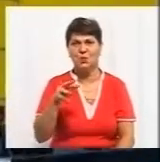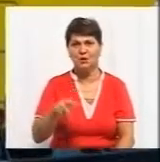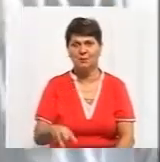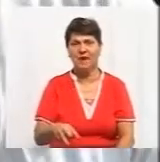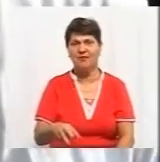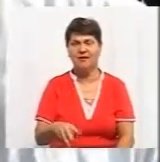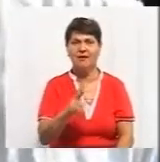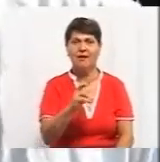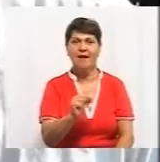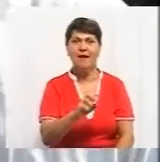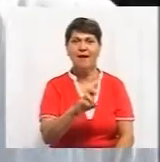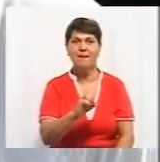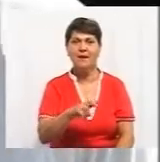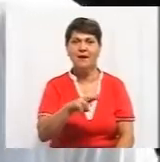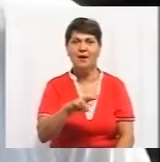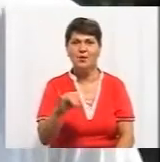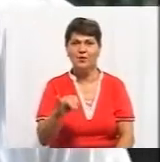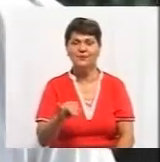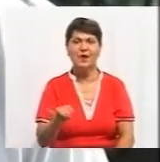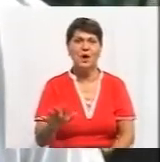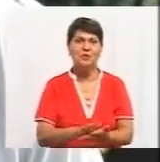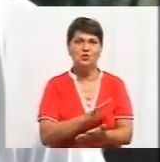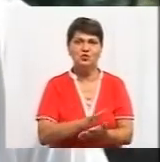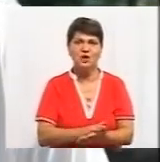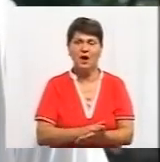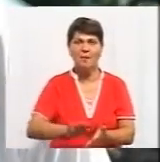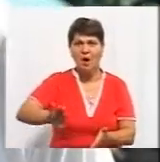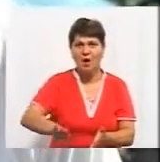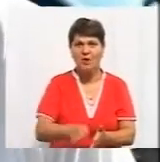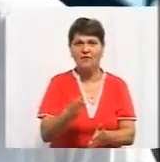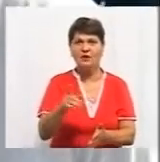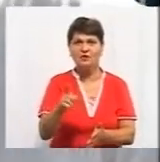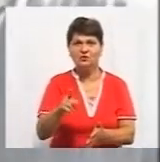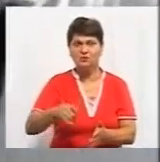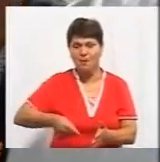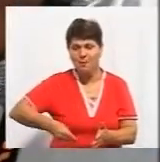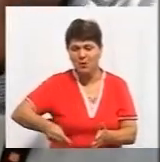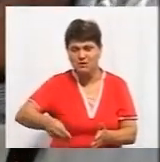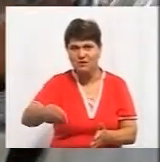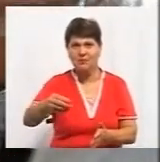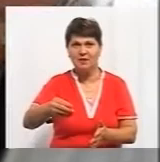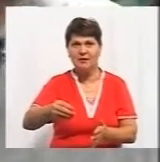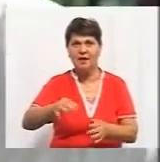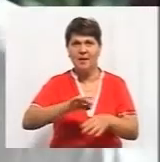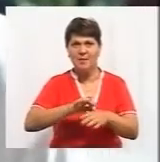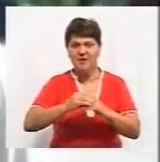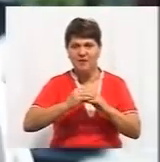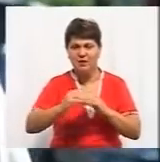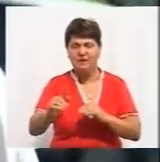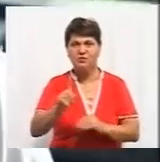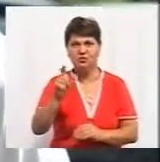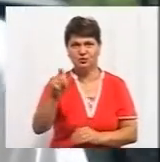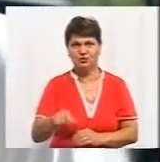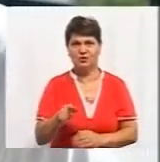кабелю. Прочищаємо котлован, щоб просипати, вкласти, накрити плівкою, як потрібно, щоб було видно, що тут